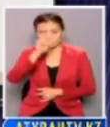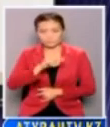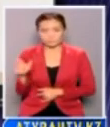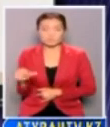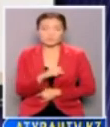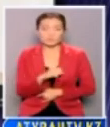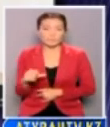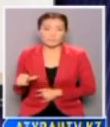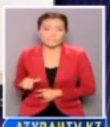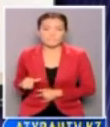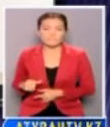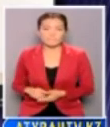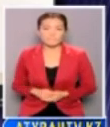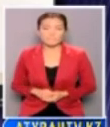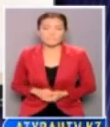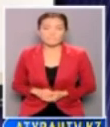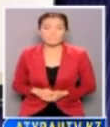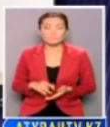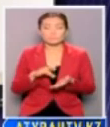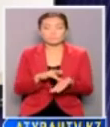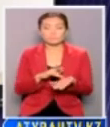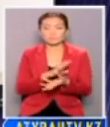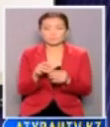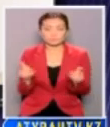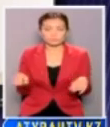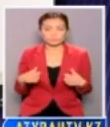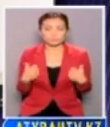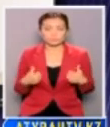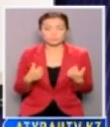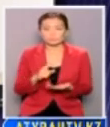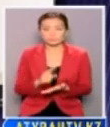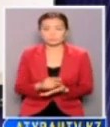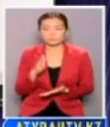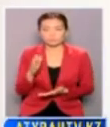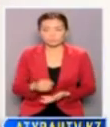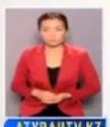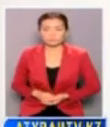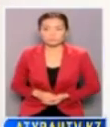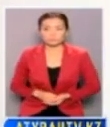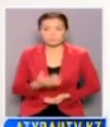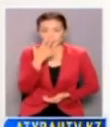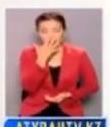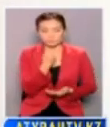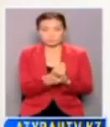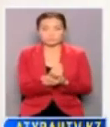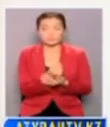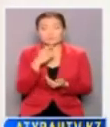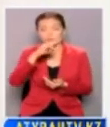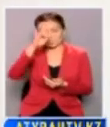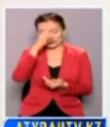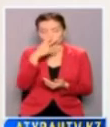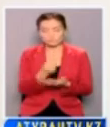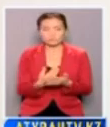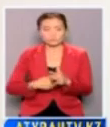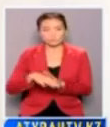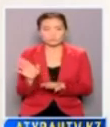өздері Қазақстандағы мына ішкі туризм дамытуға атсалысып кетті дейді да. Мен алыс жерге бара алмаймыз ғой, өз елімізде жүреміз, өз